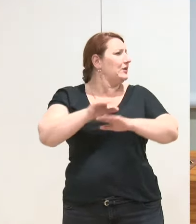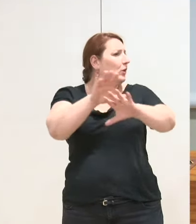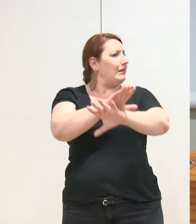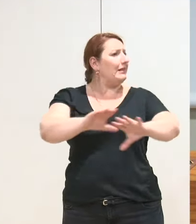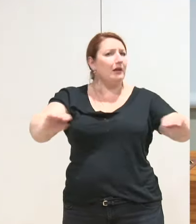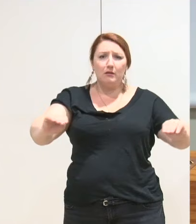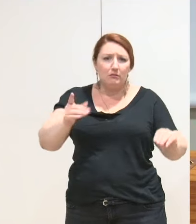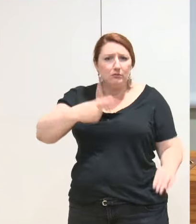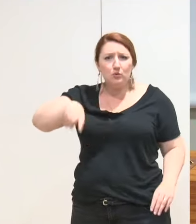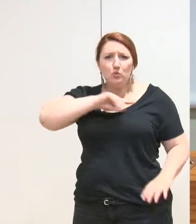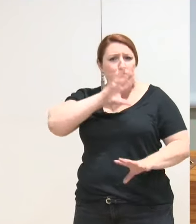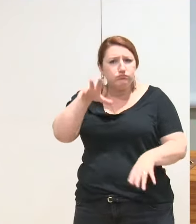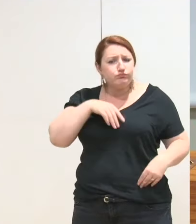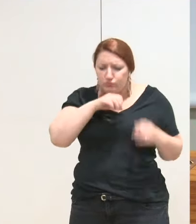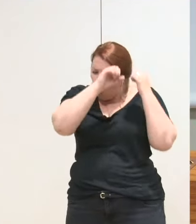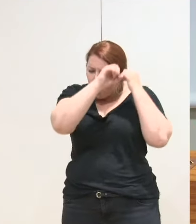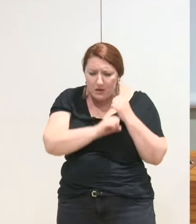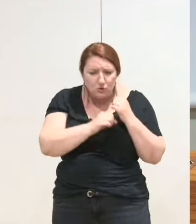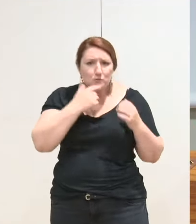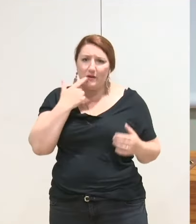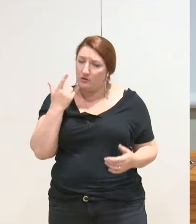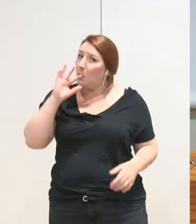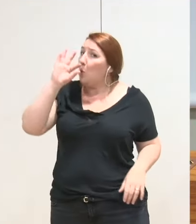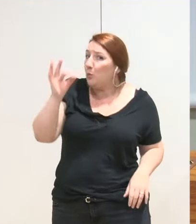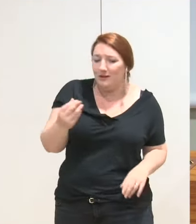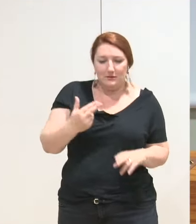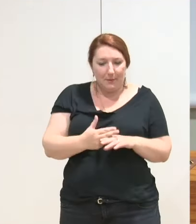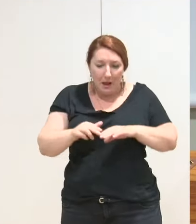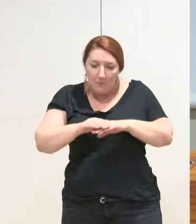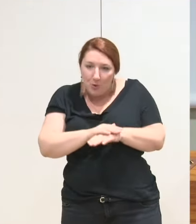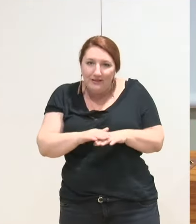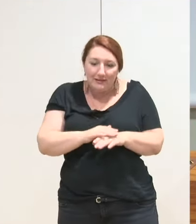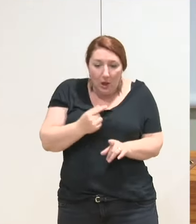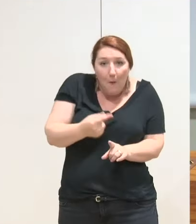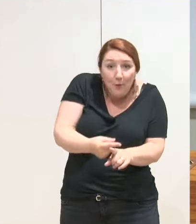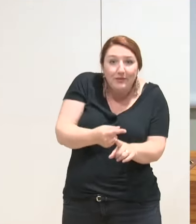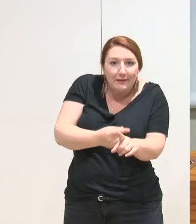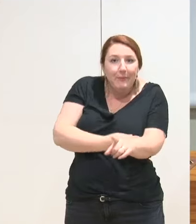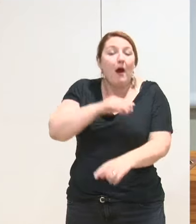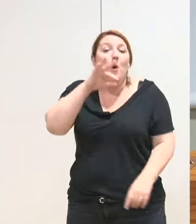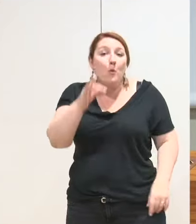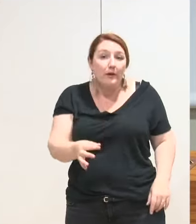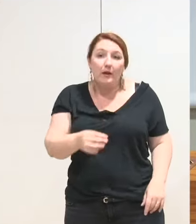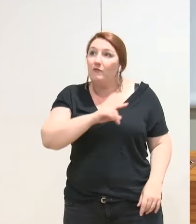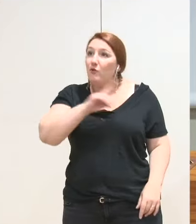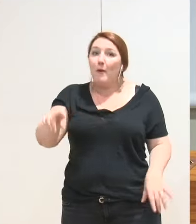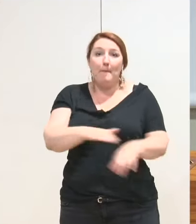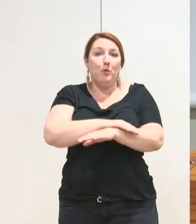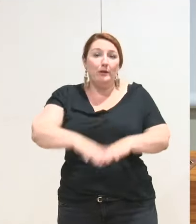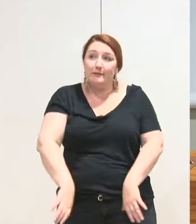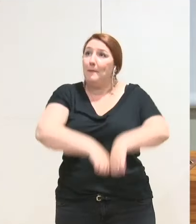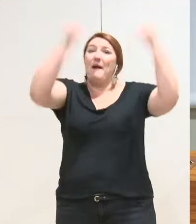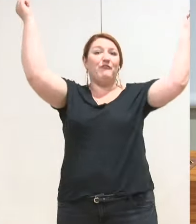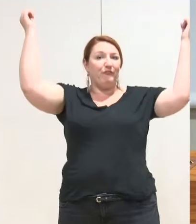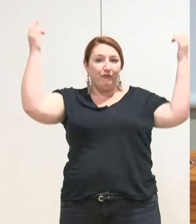faire d'une certaine manière une politique des petits pas non des politiques à tout casser pour traiter du jour au lendemain par exemple